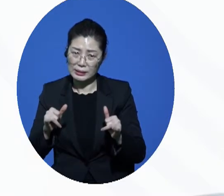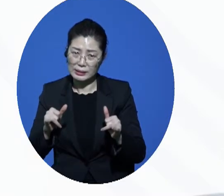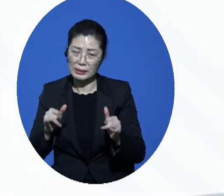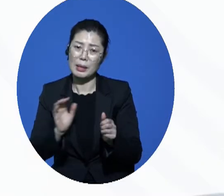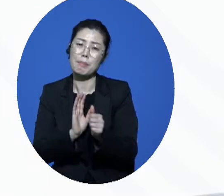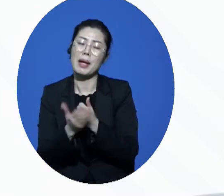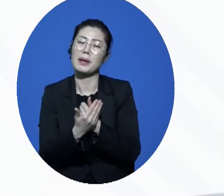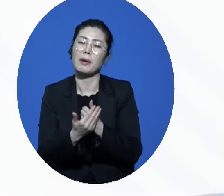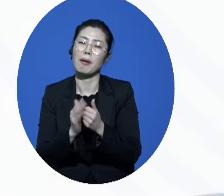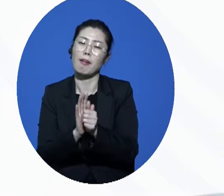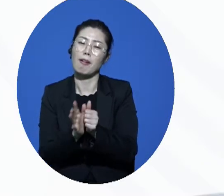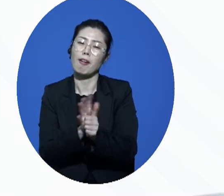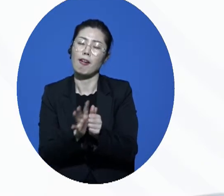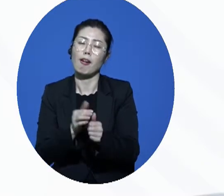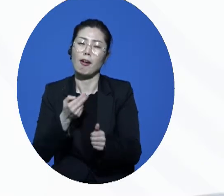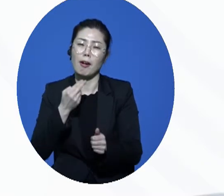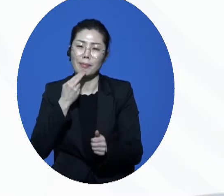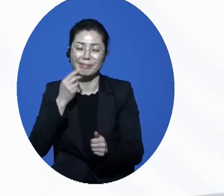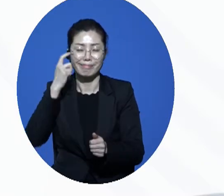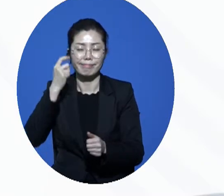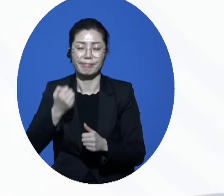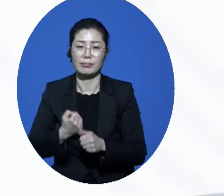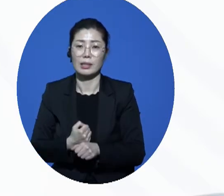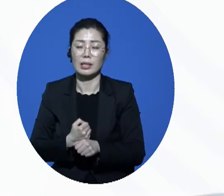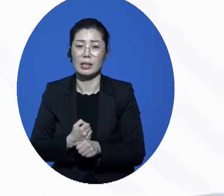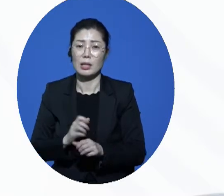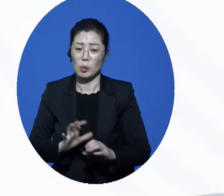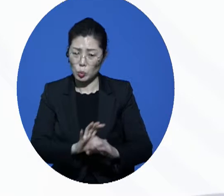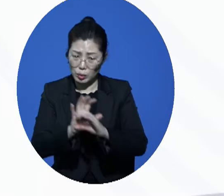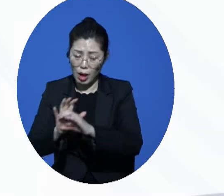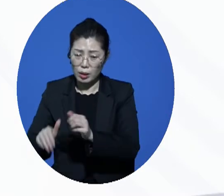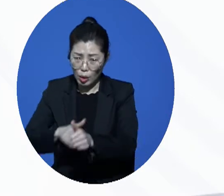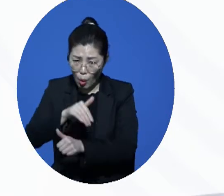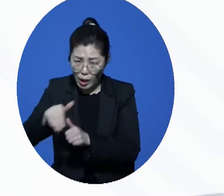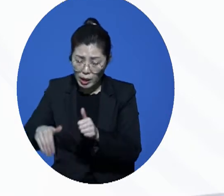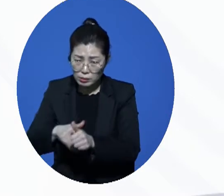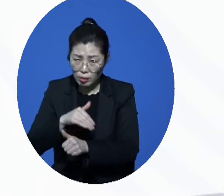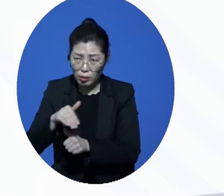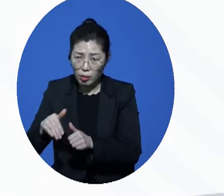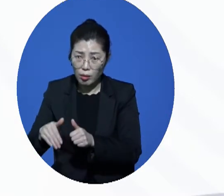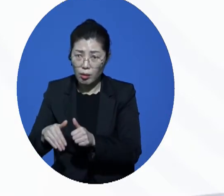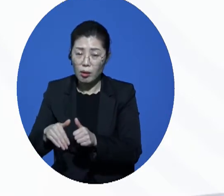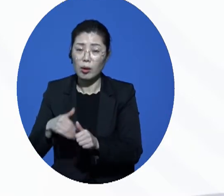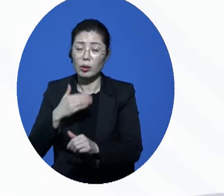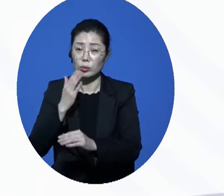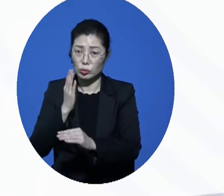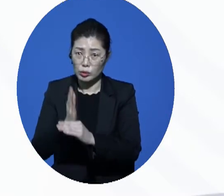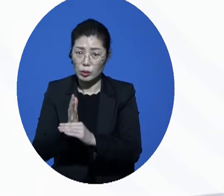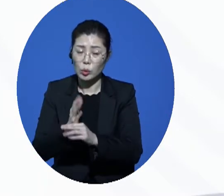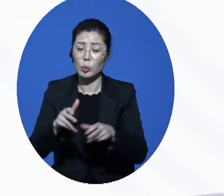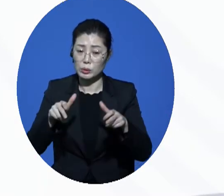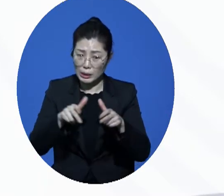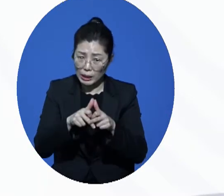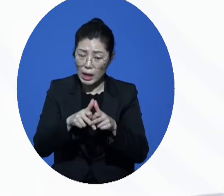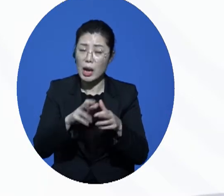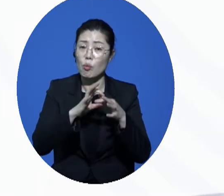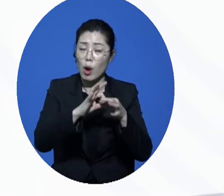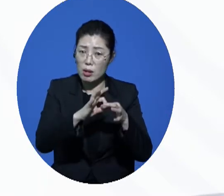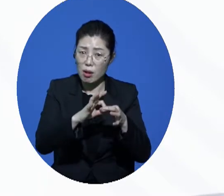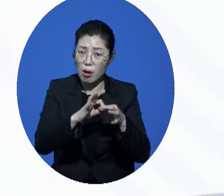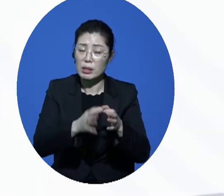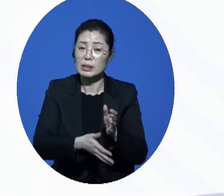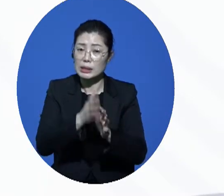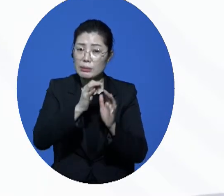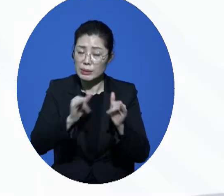수가 있습니다. 팬데믹에 대응하는 데 있어서도 보통 장애 관련 단체와 다른